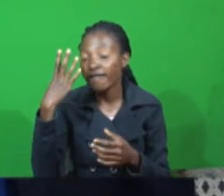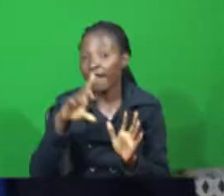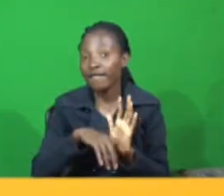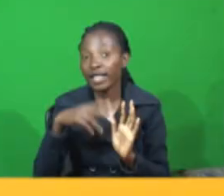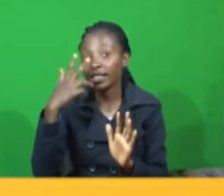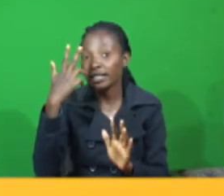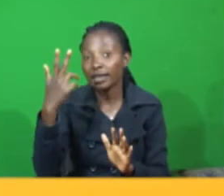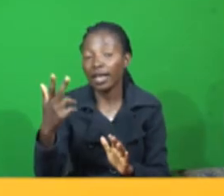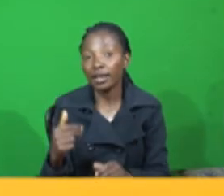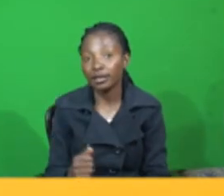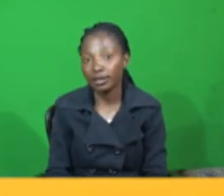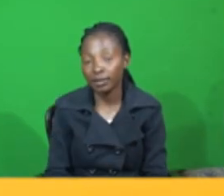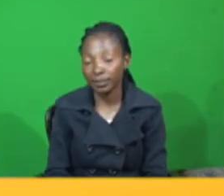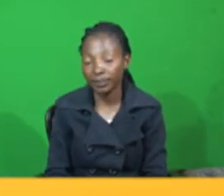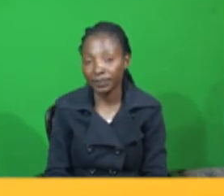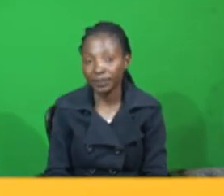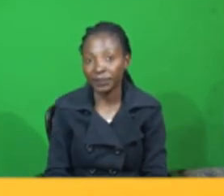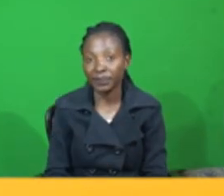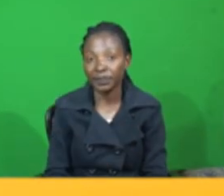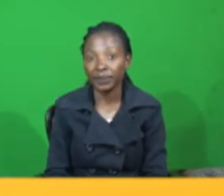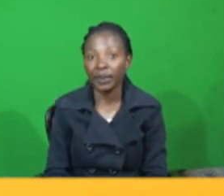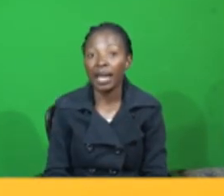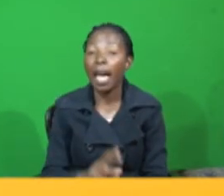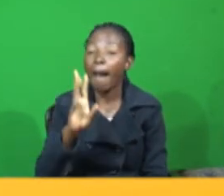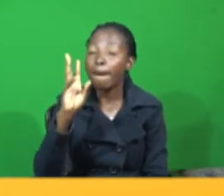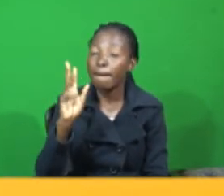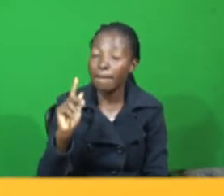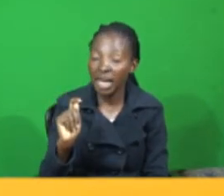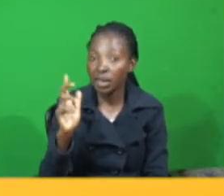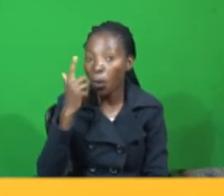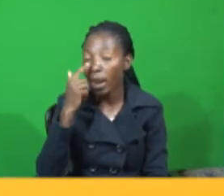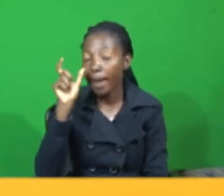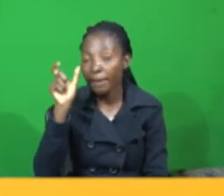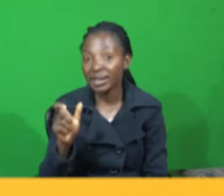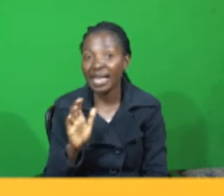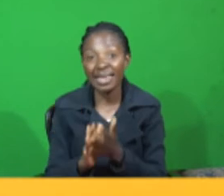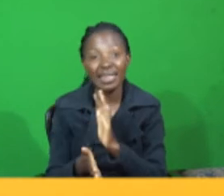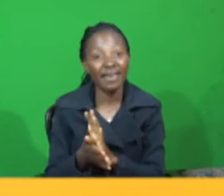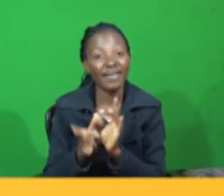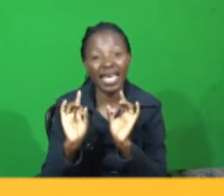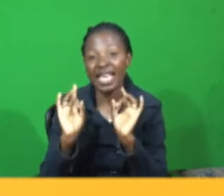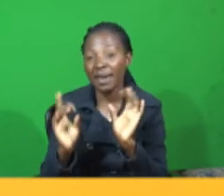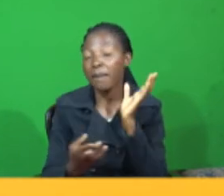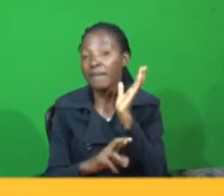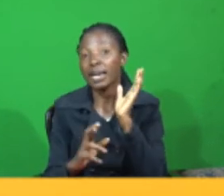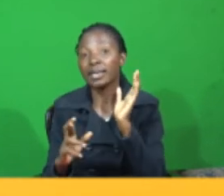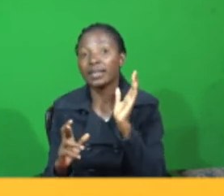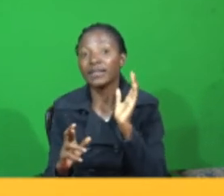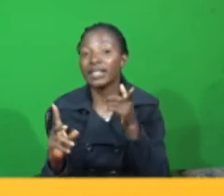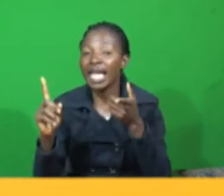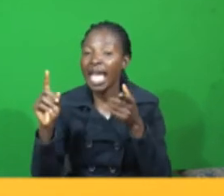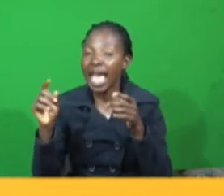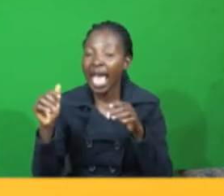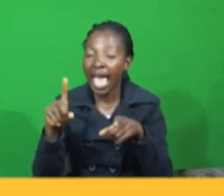8. Timothy wokutanga 5 verse 8. Ehe. Asi kana munhu asingachengeti vokwake zvikuru veimba